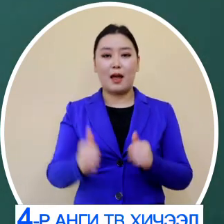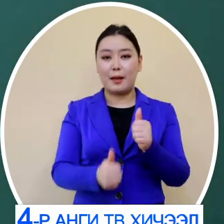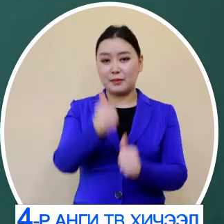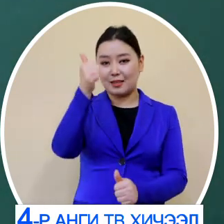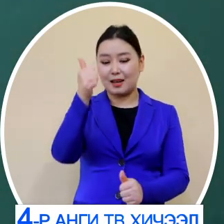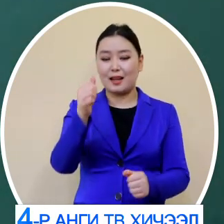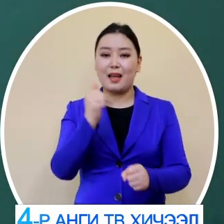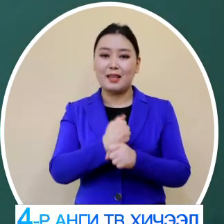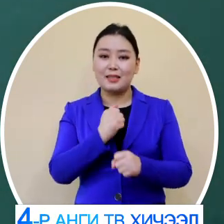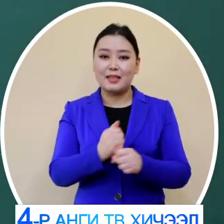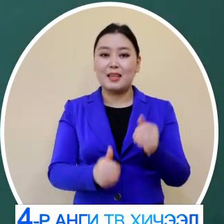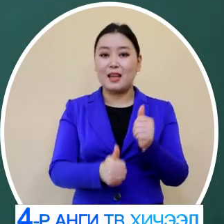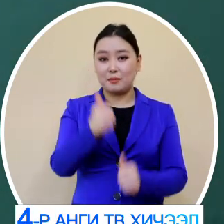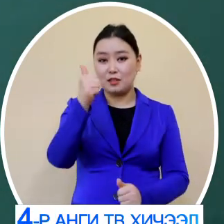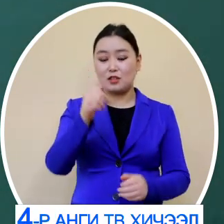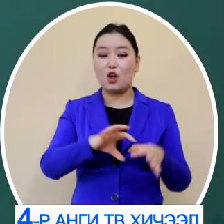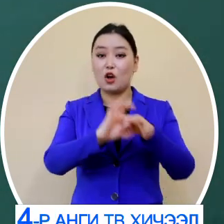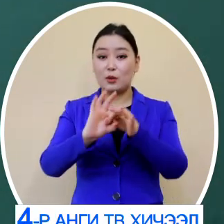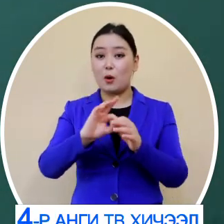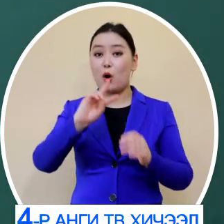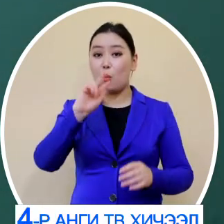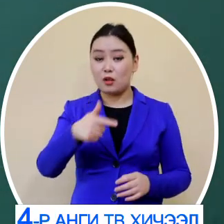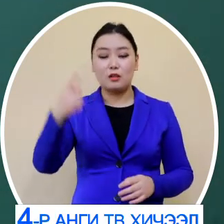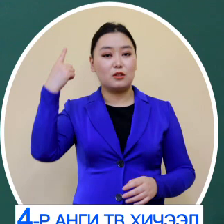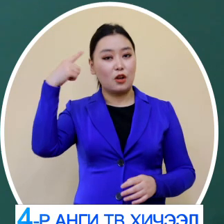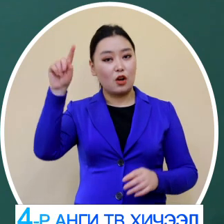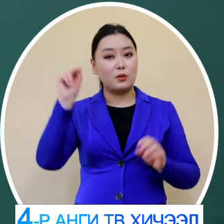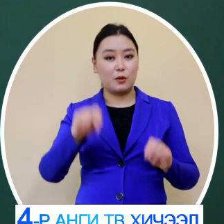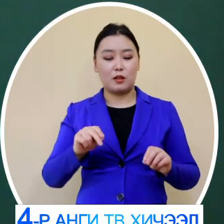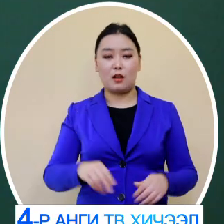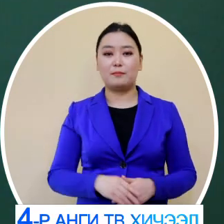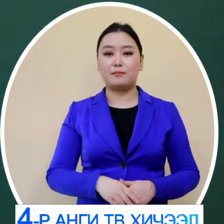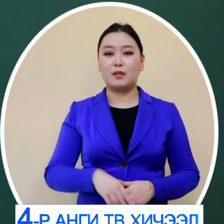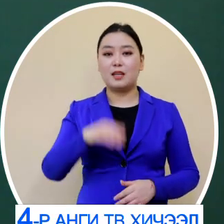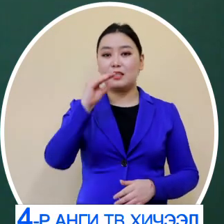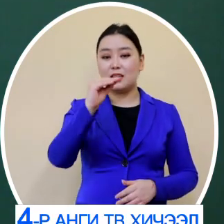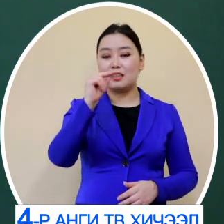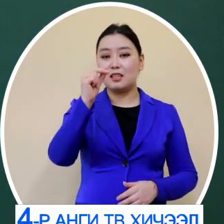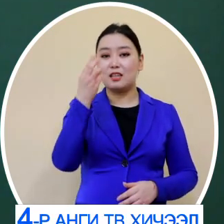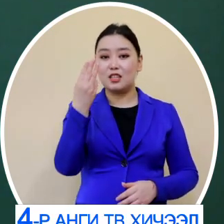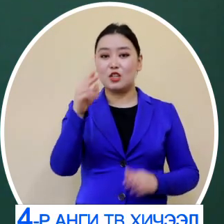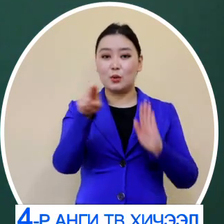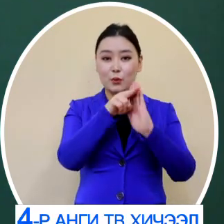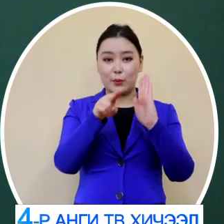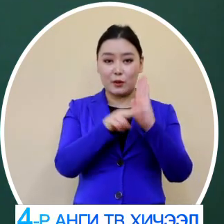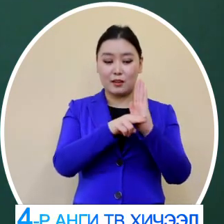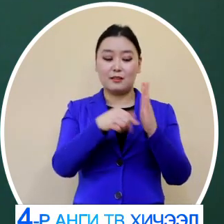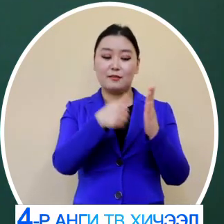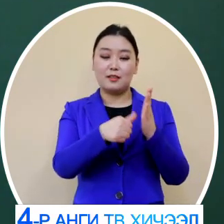за амжилт гаргах, ажлын амжилт зэрэгээр холбоо үг зохиож болох нэ. За жижигшийн дөрмөө дэвтэртээ